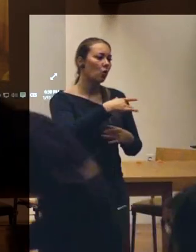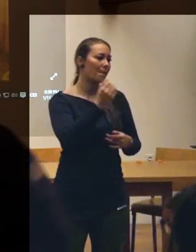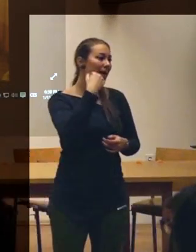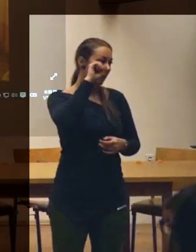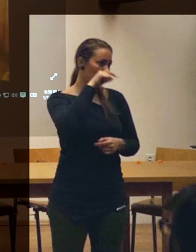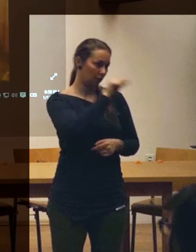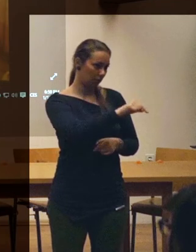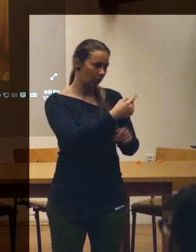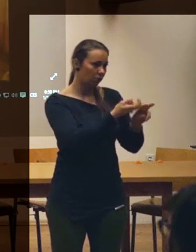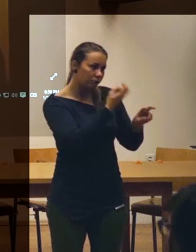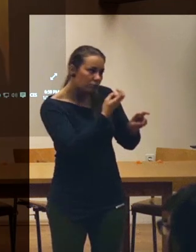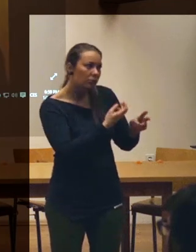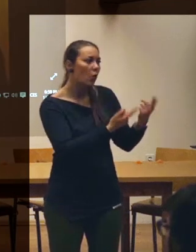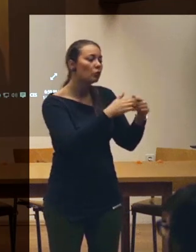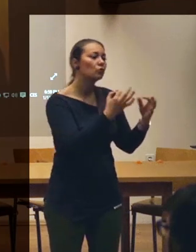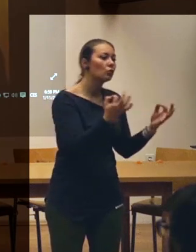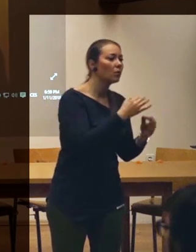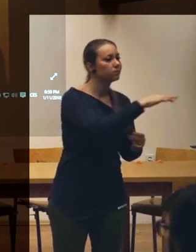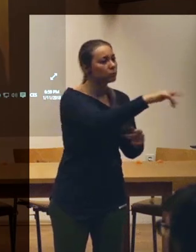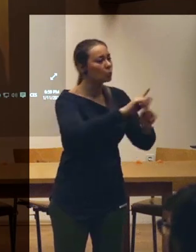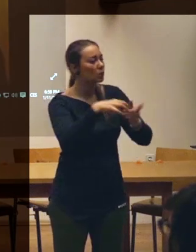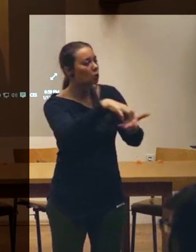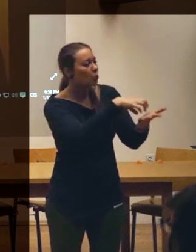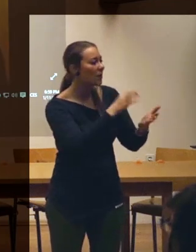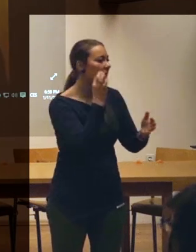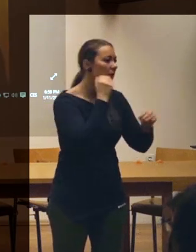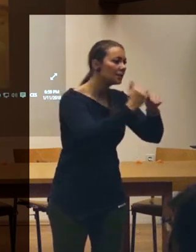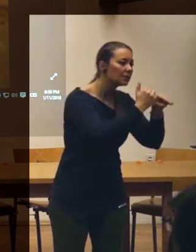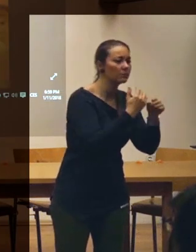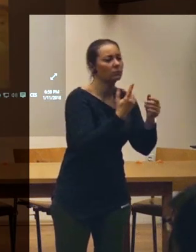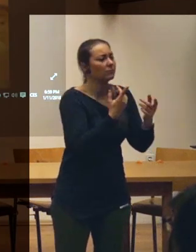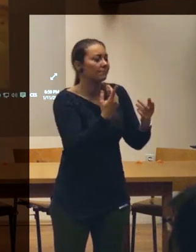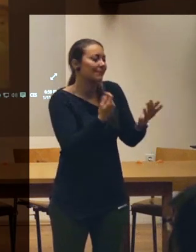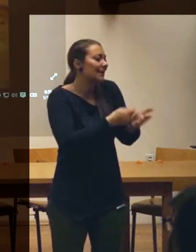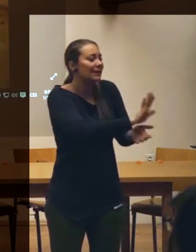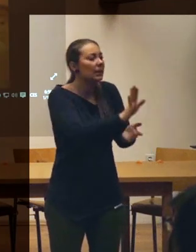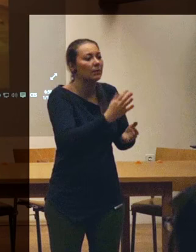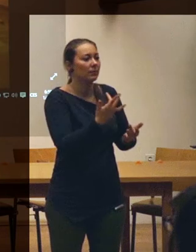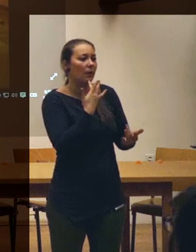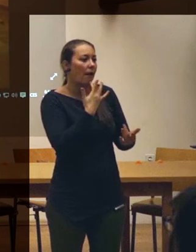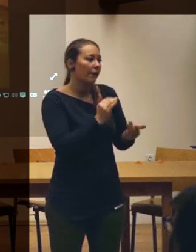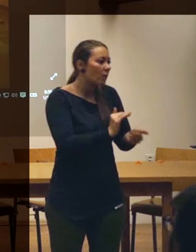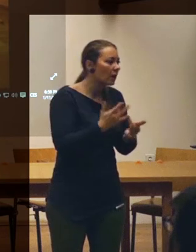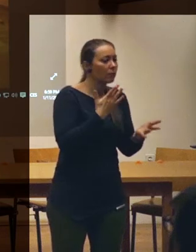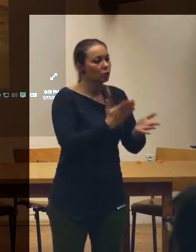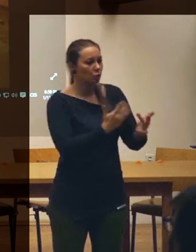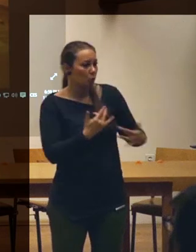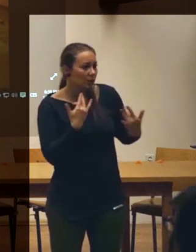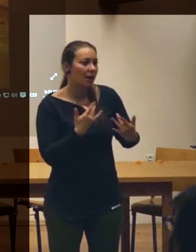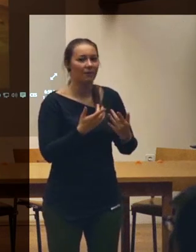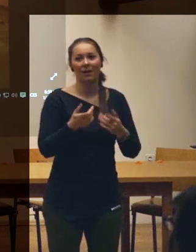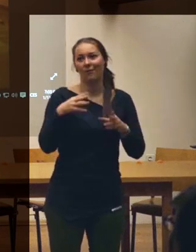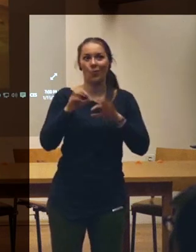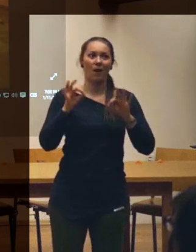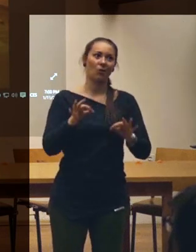a tak ďalej, tak toto bol taký ako šerovací workshop, ktorý začínal nejakými masážami a tak ďalej. A toto vlastne prebiehala ako diskusia